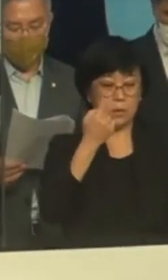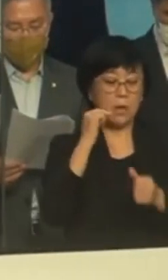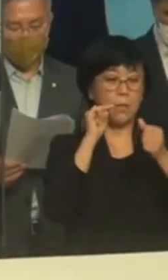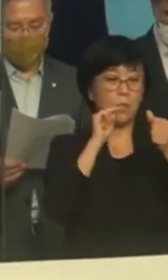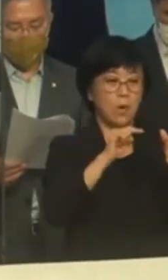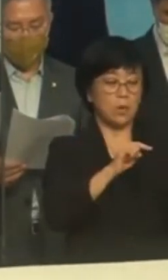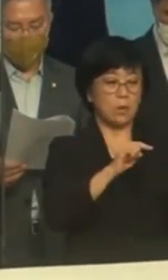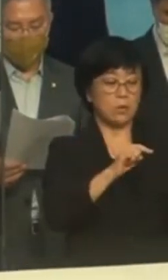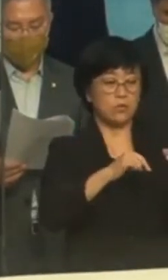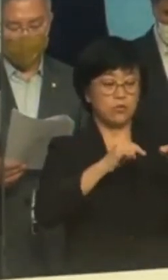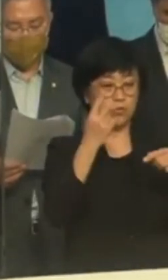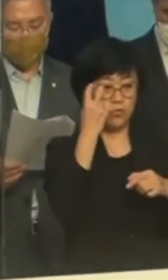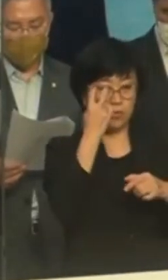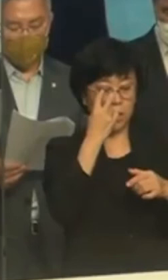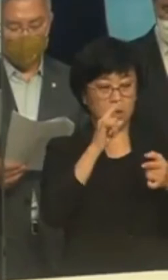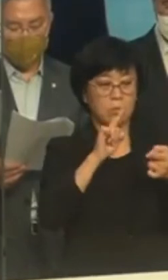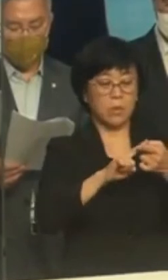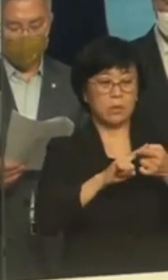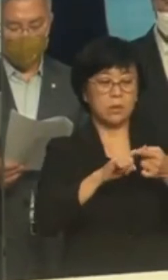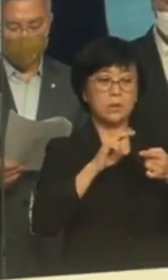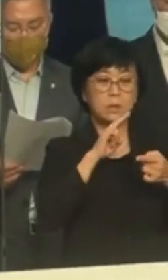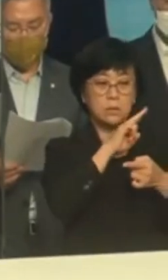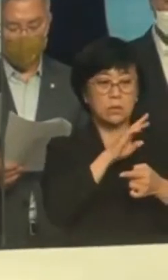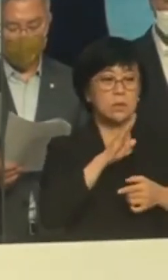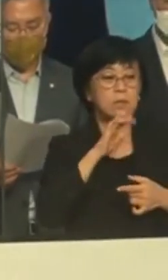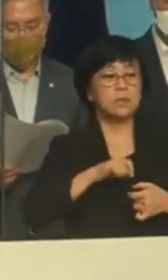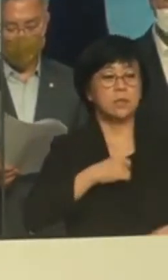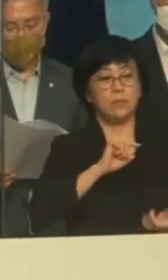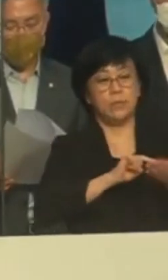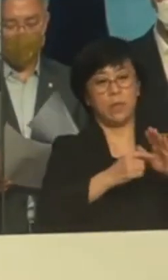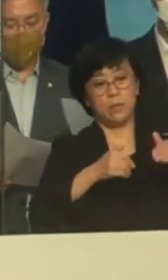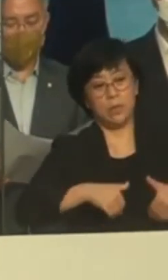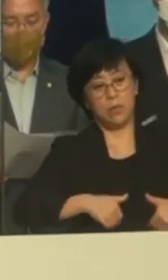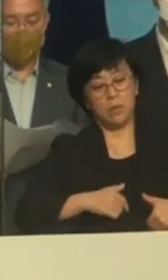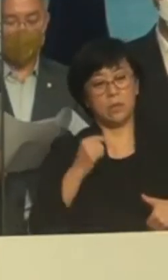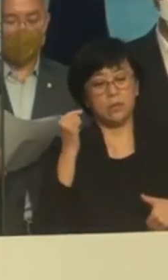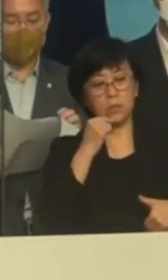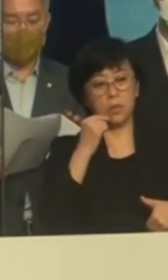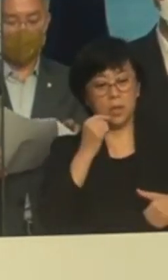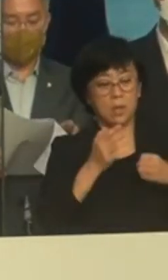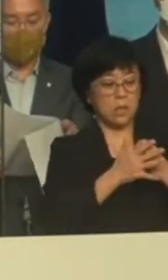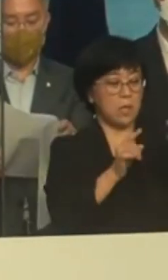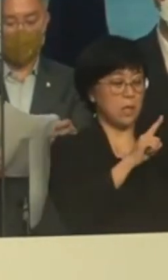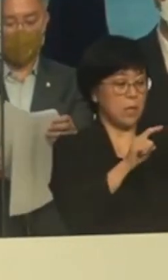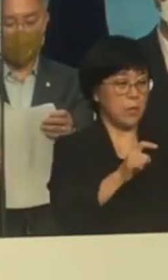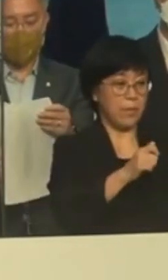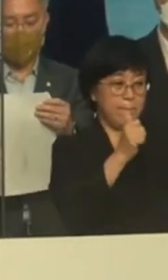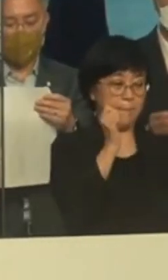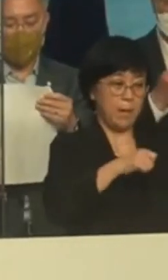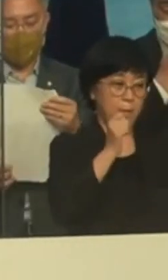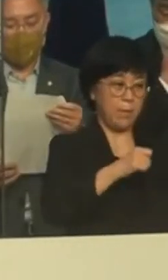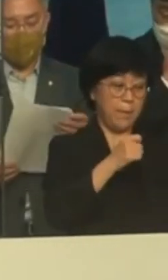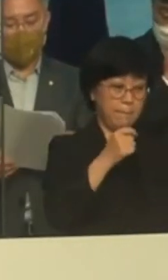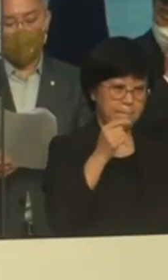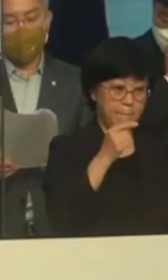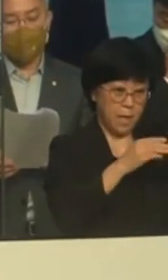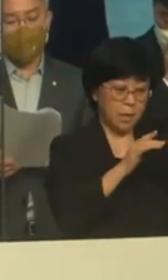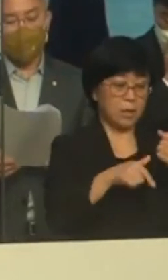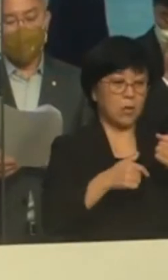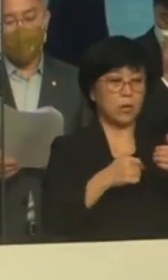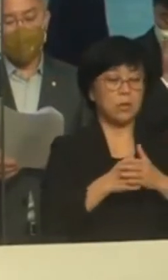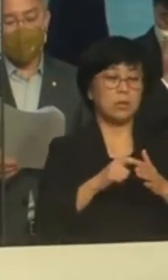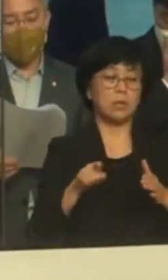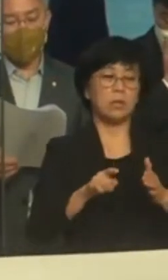하명수사 의혹부터 그 진상이 철저하게 밝혀져야 합니다. 새 전직 의원의 판결을 전적으로